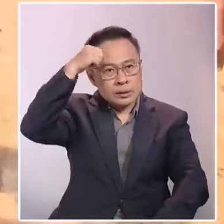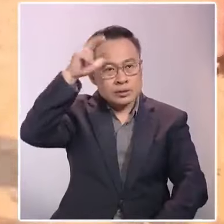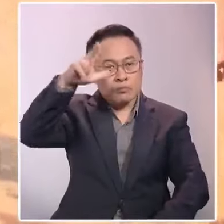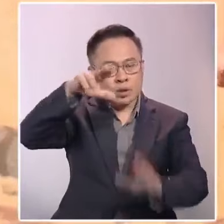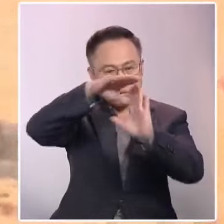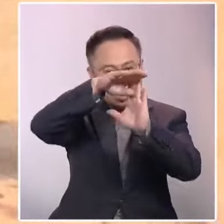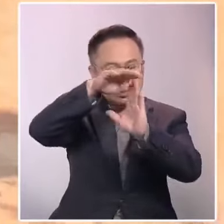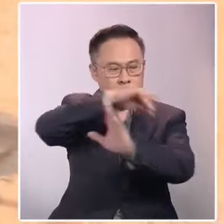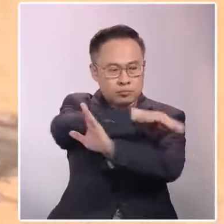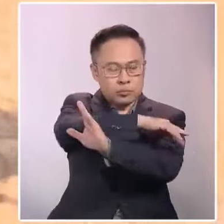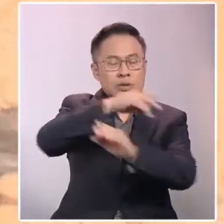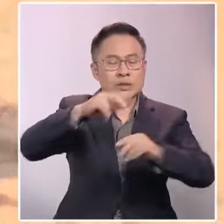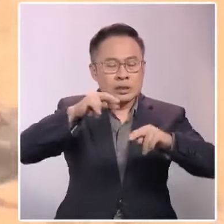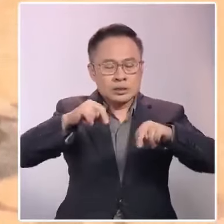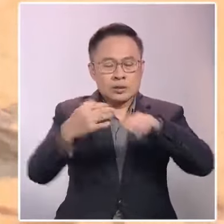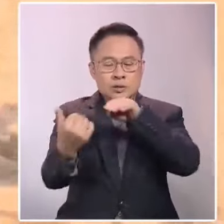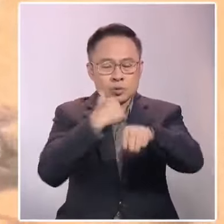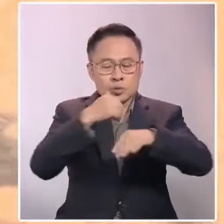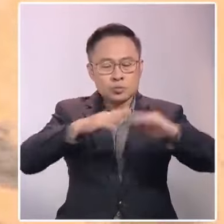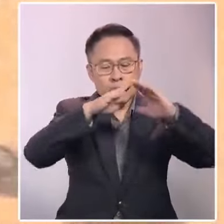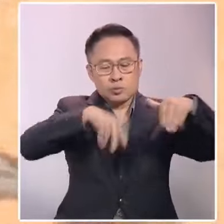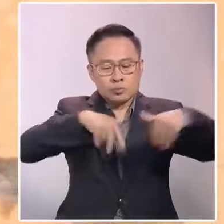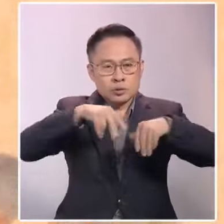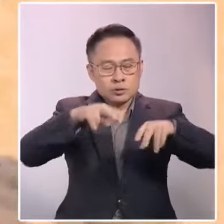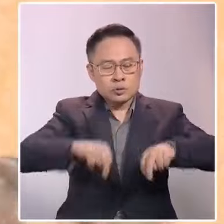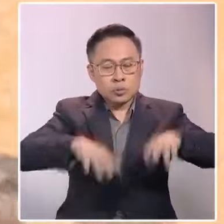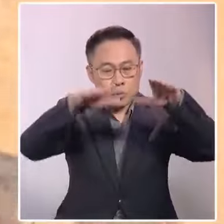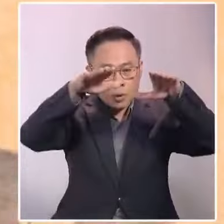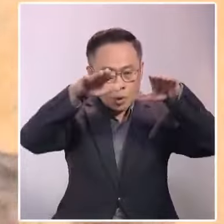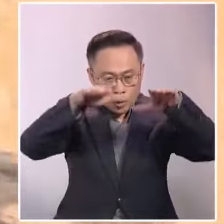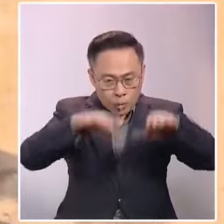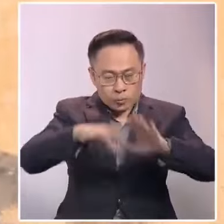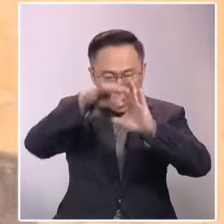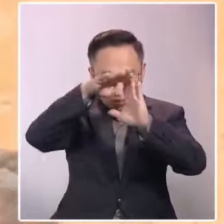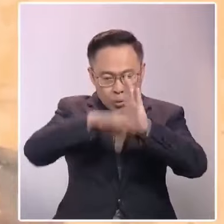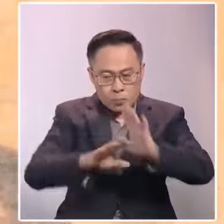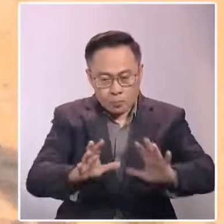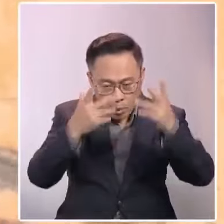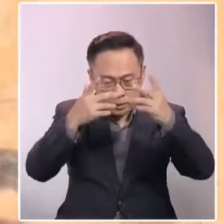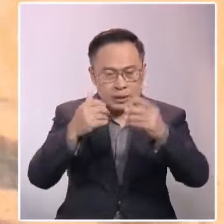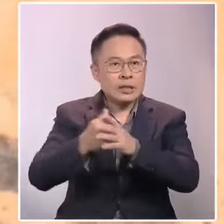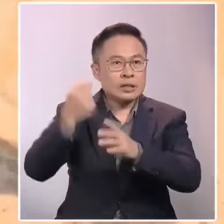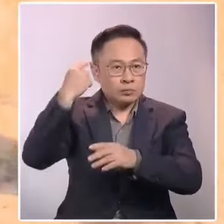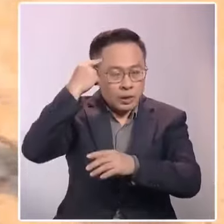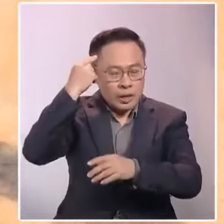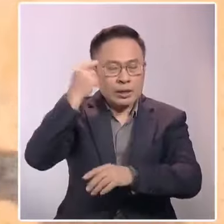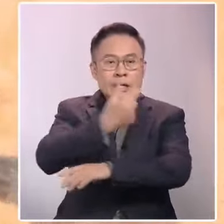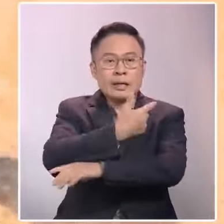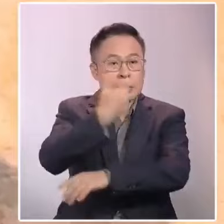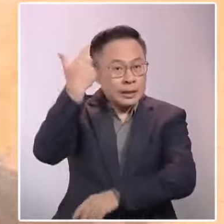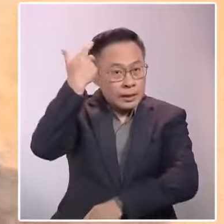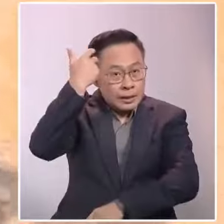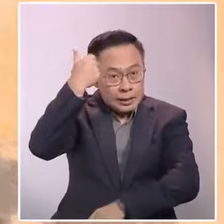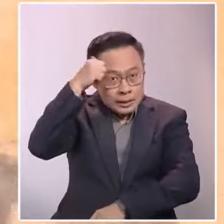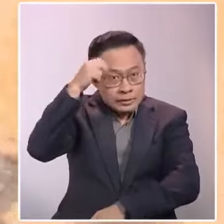นะครับกว่าน้ำที่ท่วมตามชุมชนต่างๆย่านการค้าในตัวเมืองเชียงใหม่จะไหลกลับสู่ลำน้